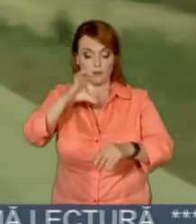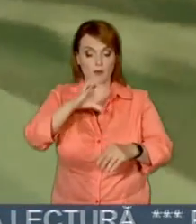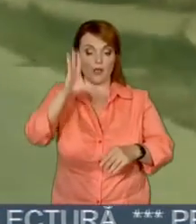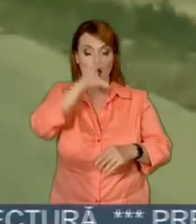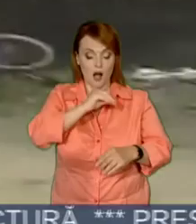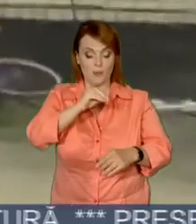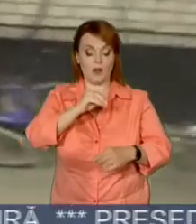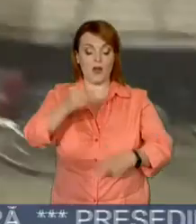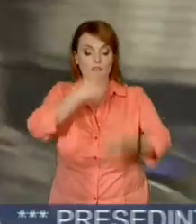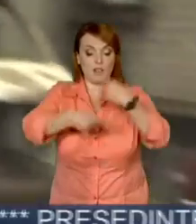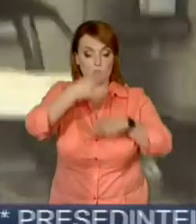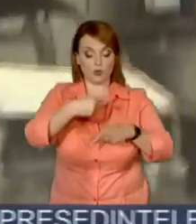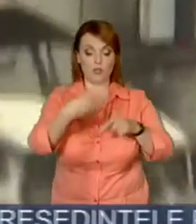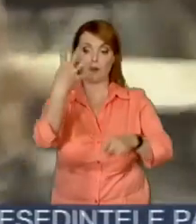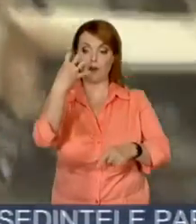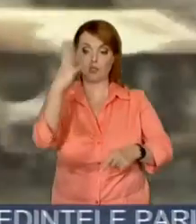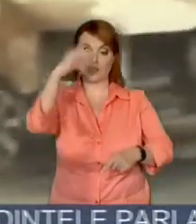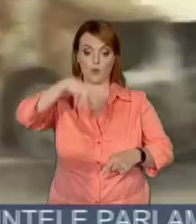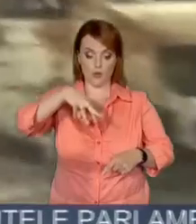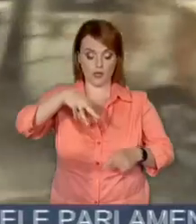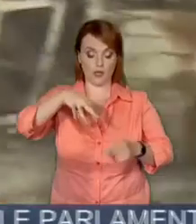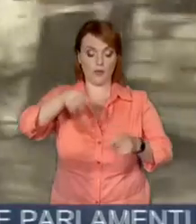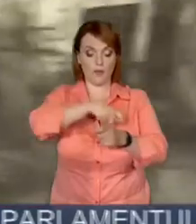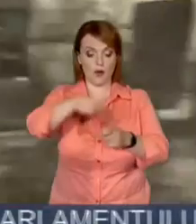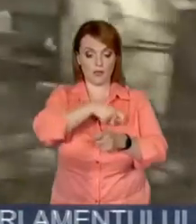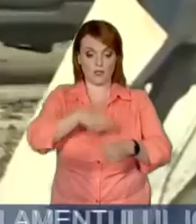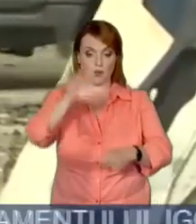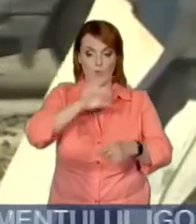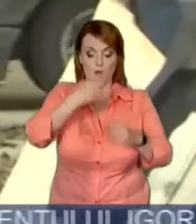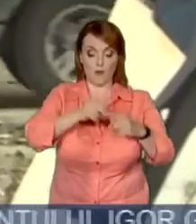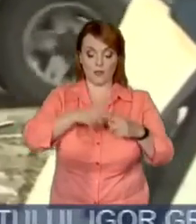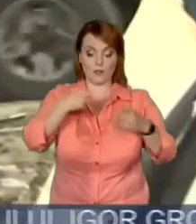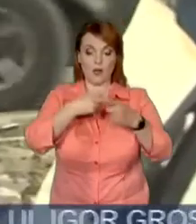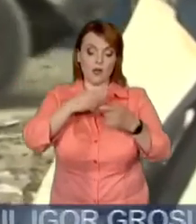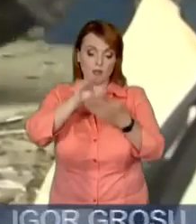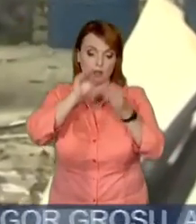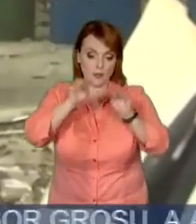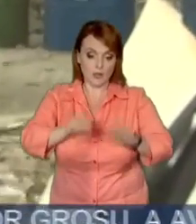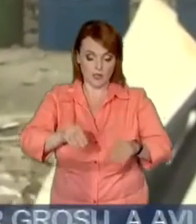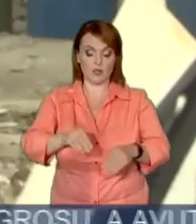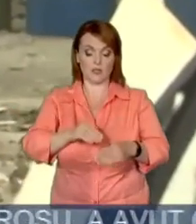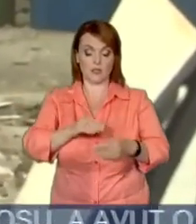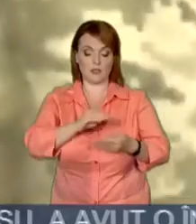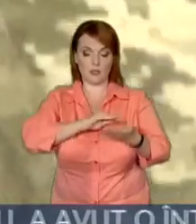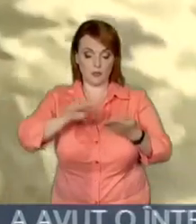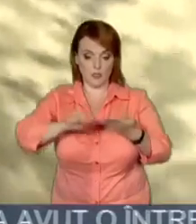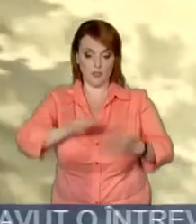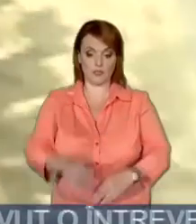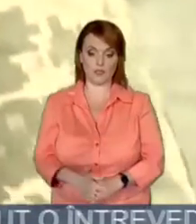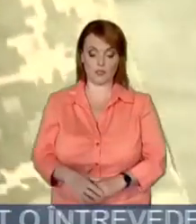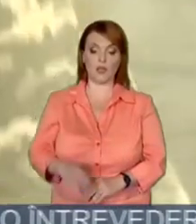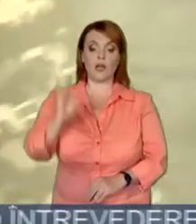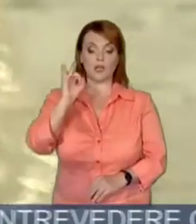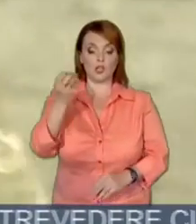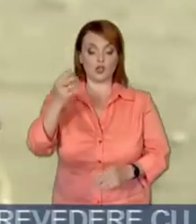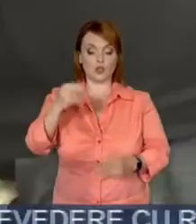arată o analiză a experților americani de la Institutul pentru Studiul Războiului. Trupele ucrainene au recâștigat teren și în Herson, unde